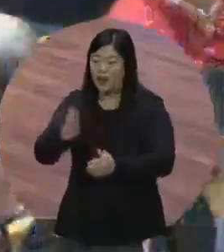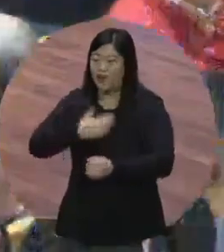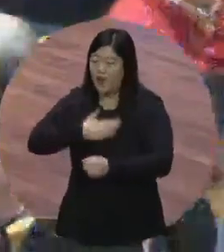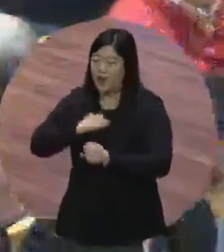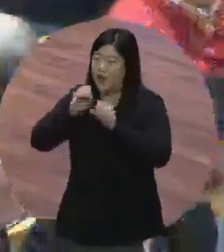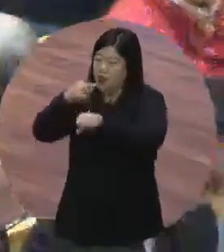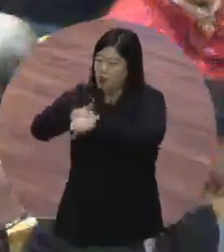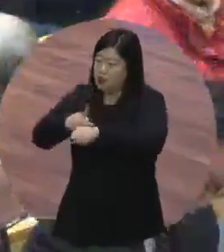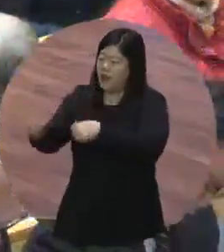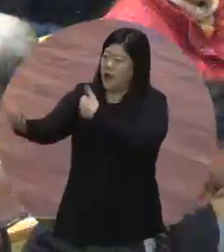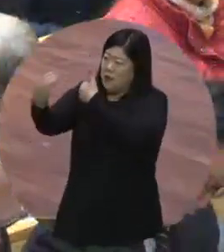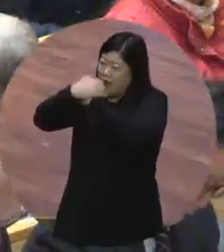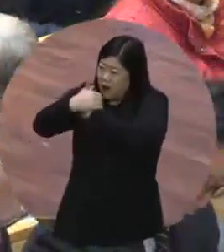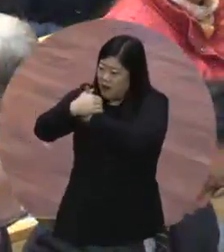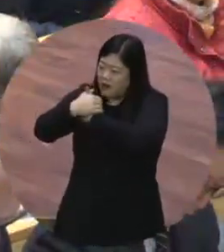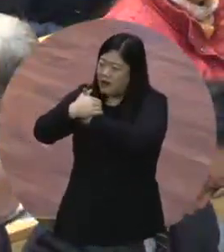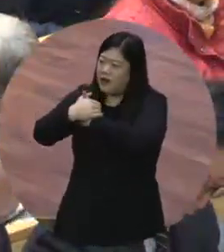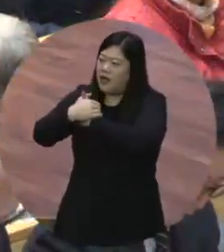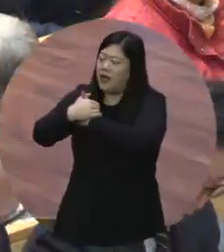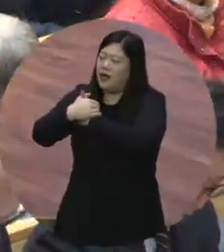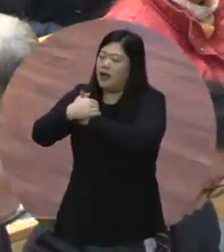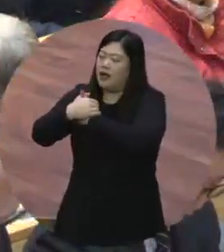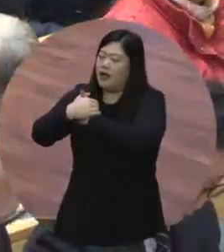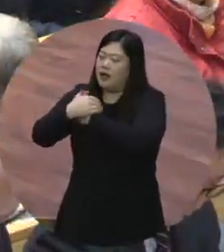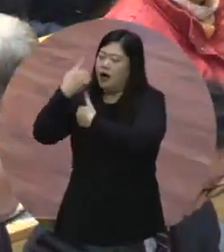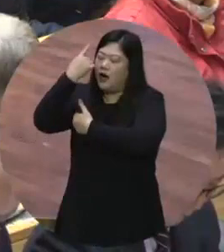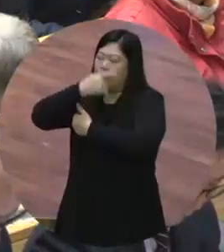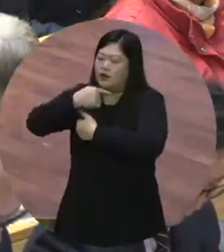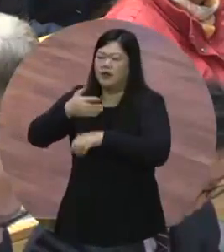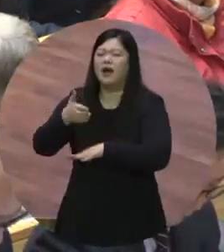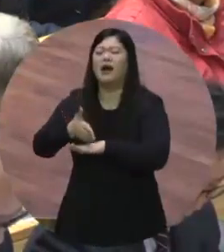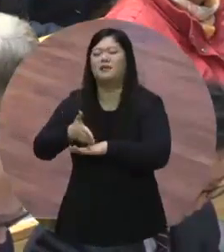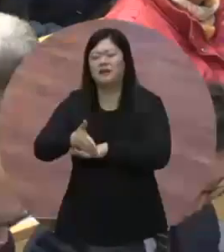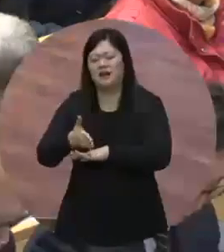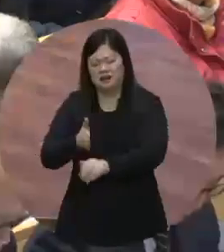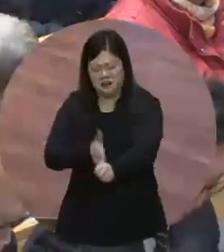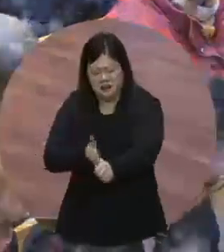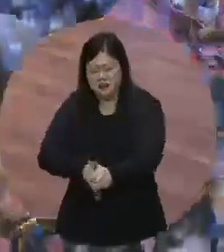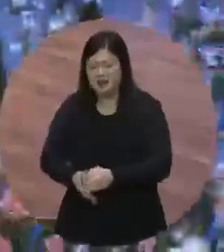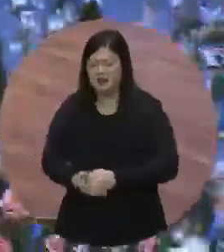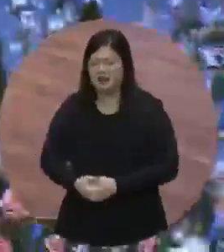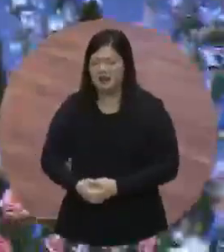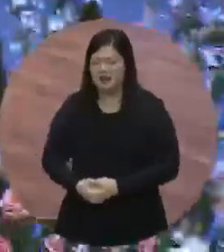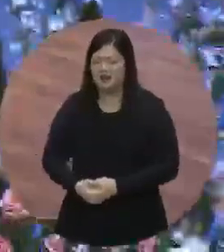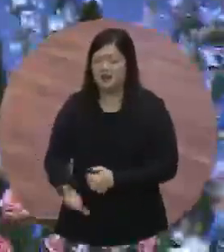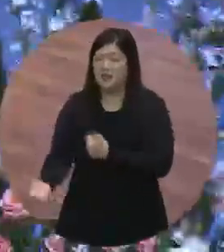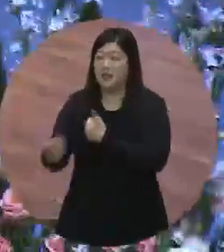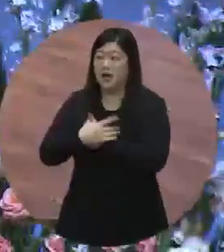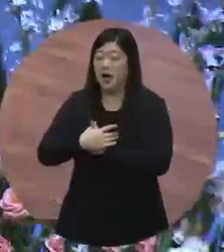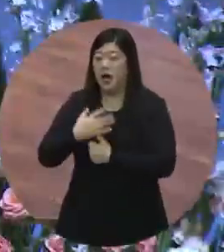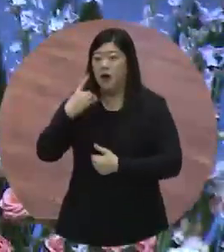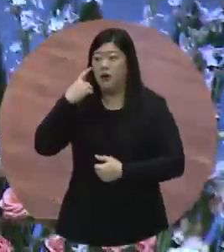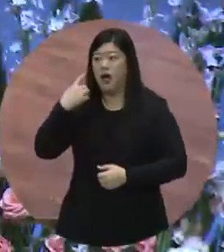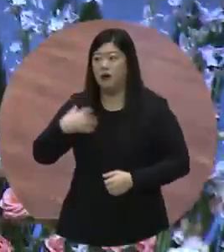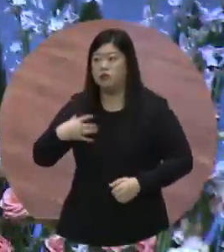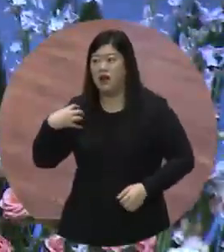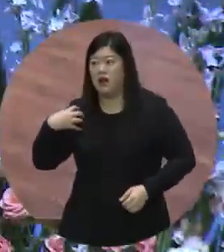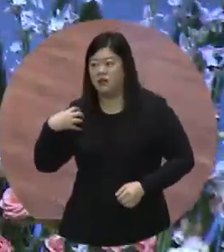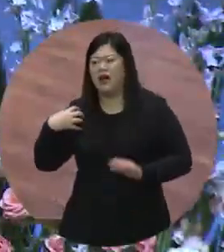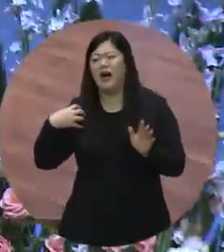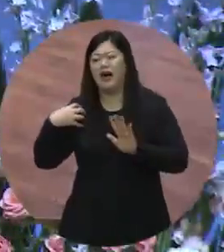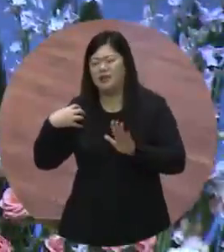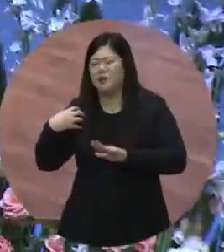바랍니다. 감사하시. 선택받았다. 이 사실에 감사하시.